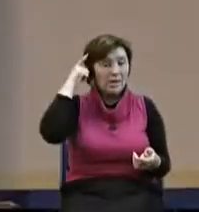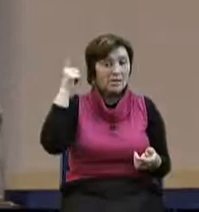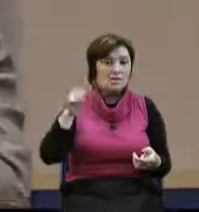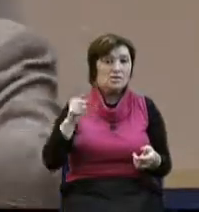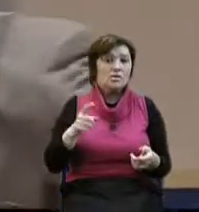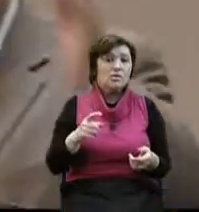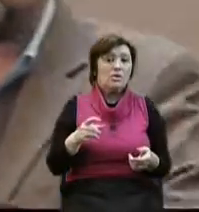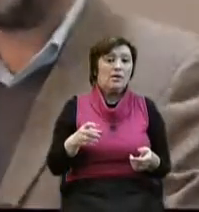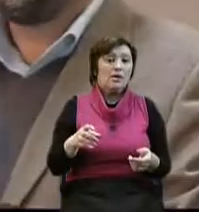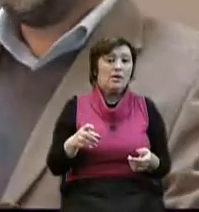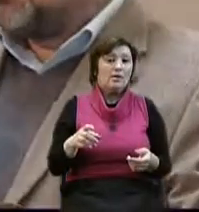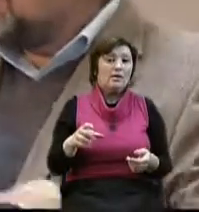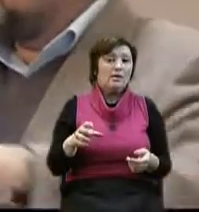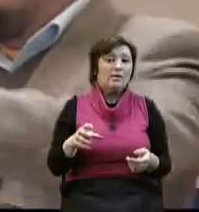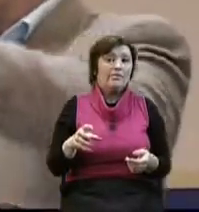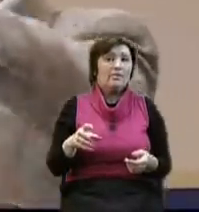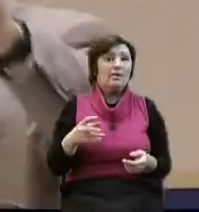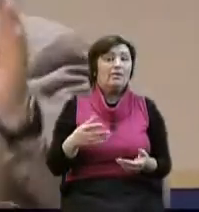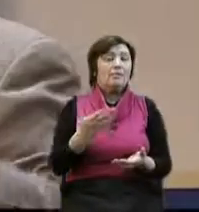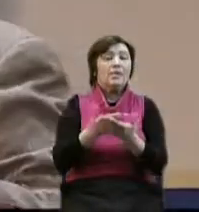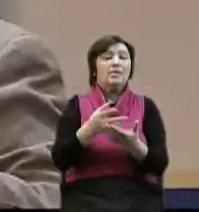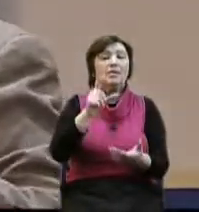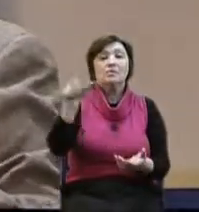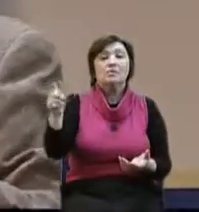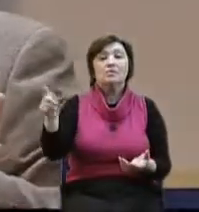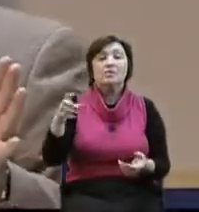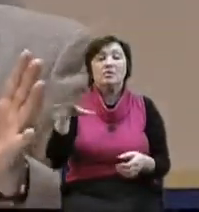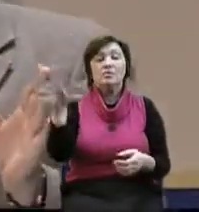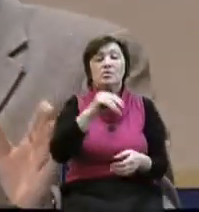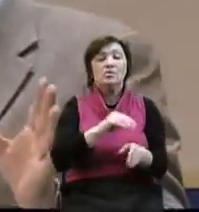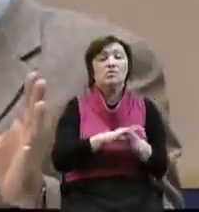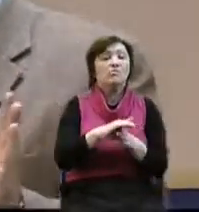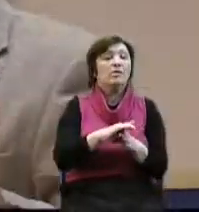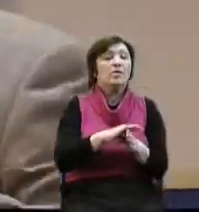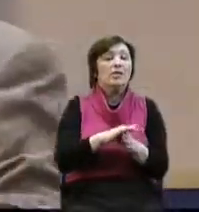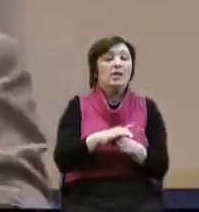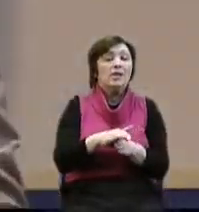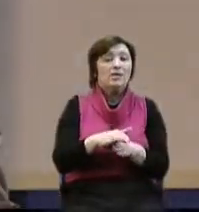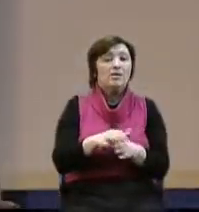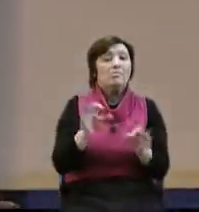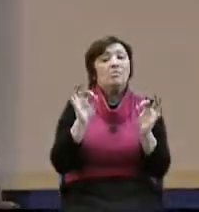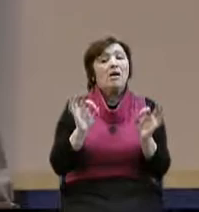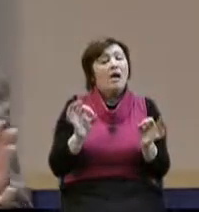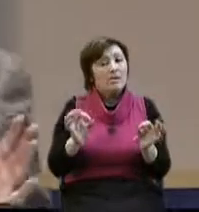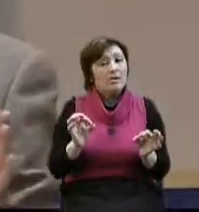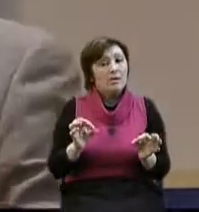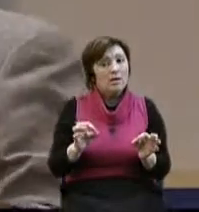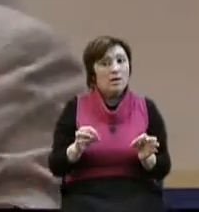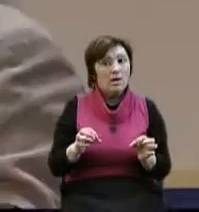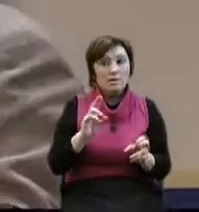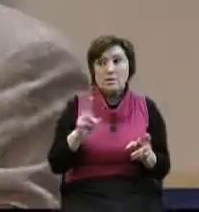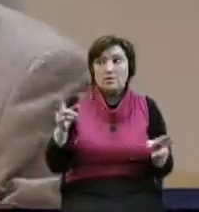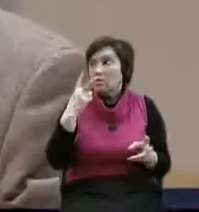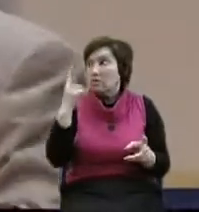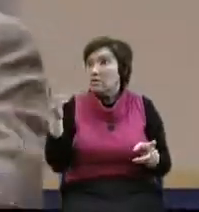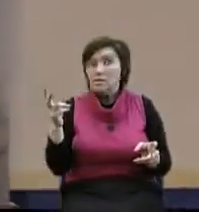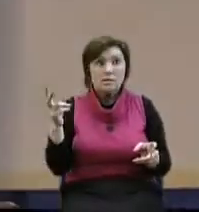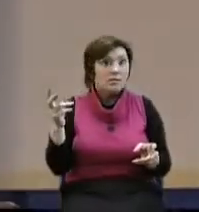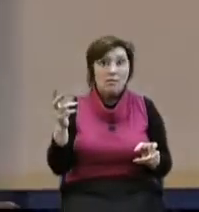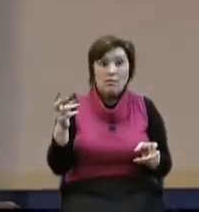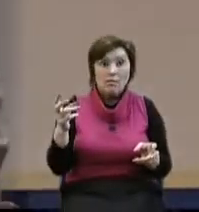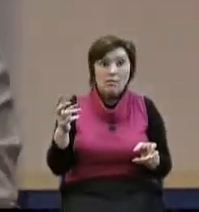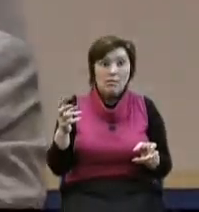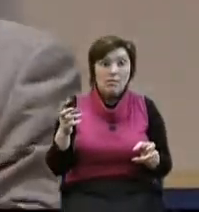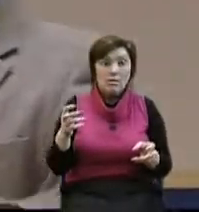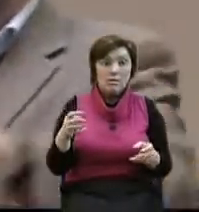правильно, по пунктам, по парадку, а если никто не видит, и вдруг его овца в субботу упала где-то в яму, то он оглянулся, по сторонам посмотрел, вытащил